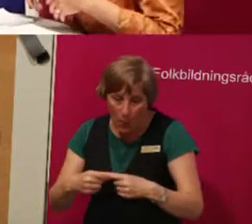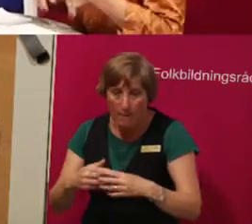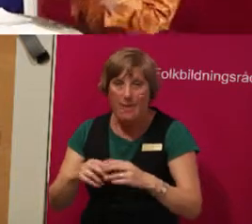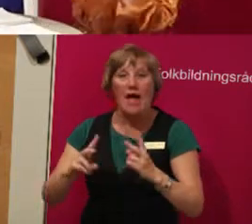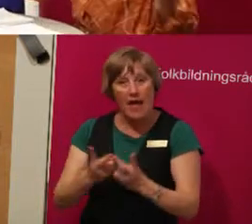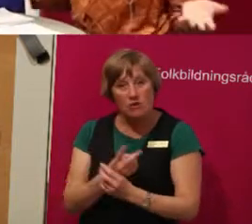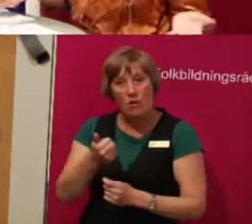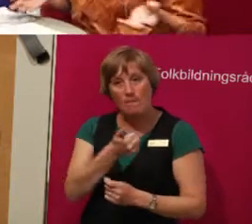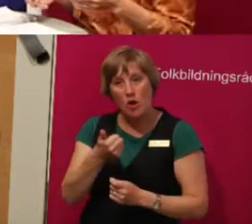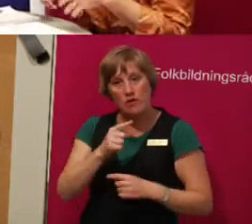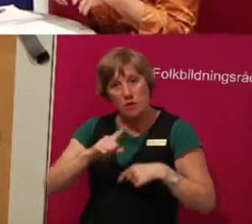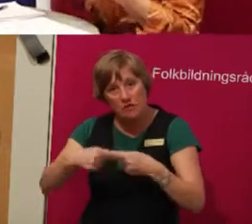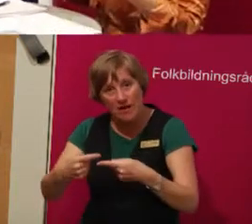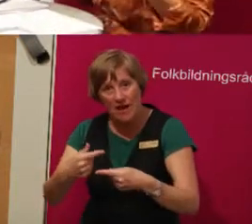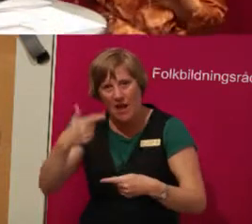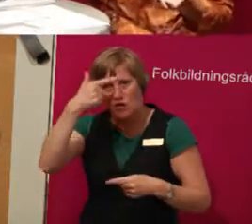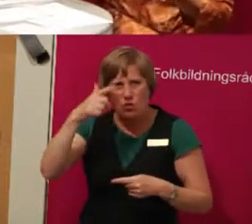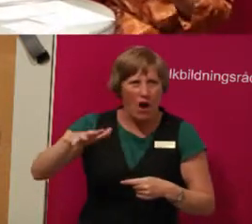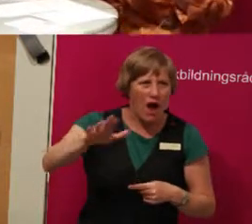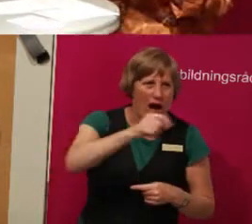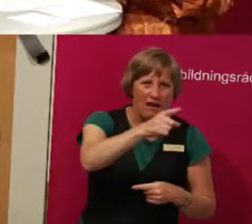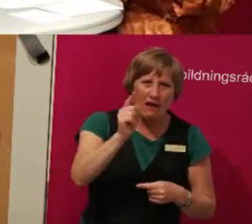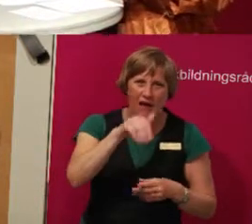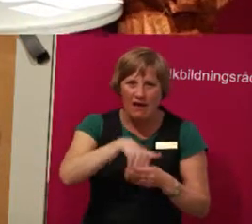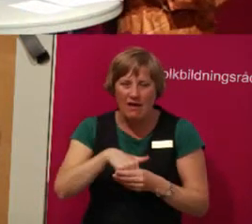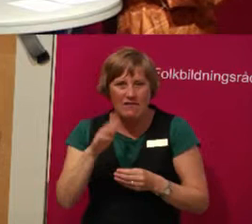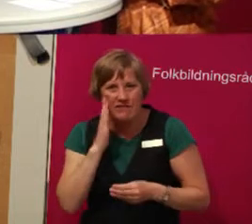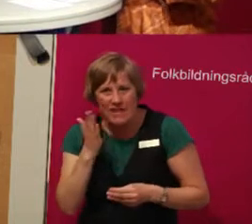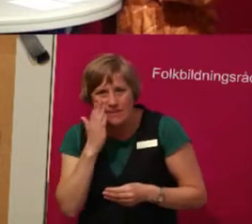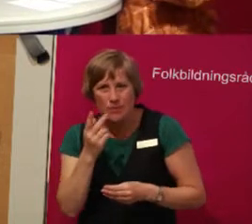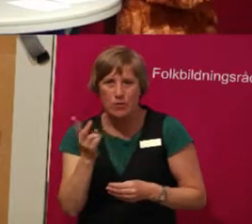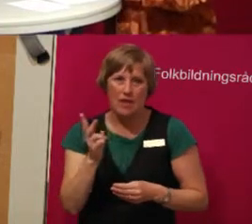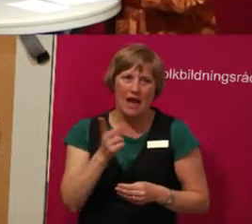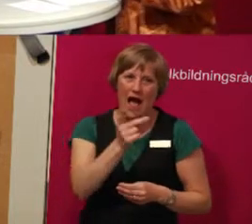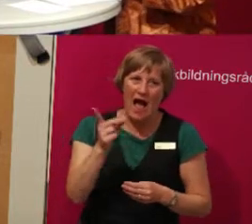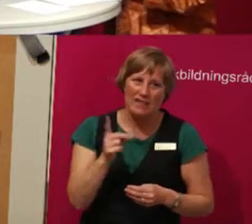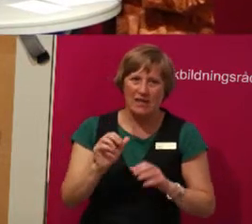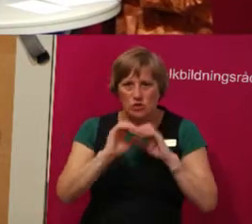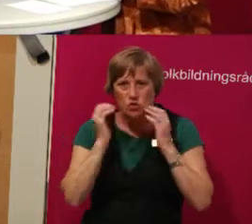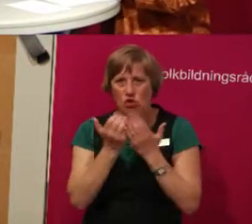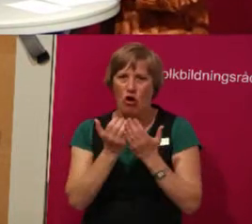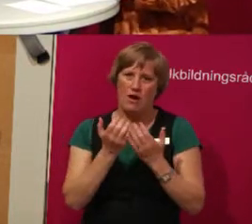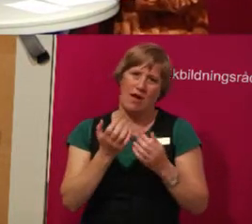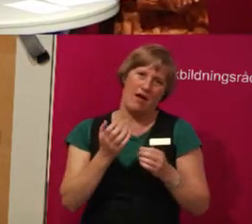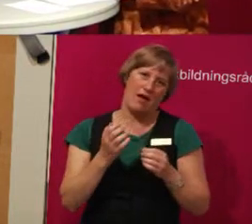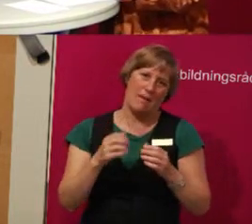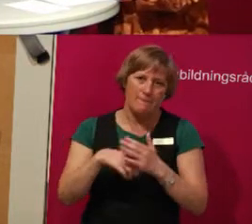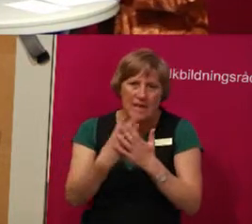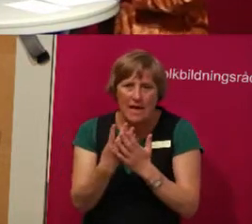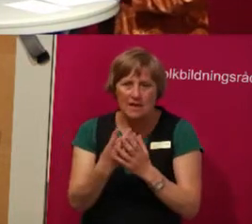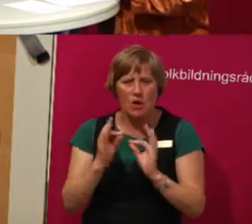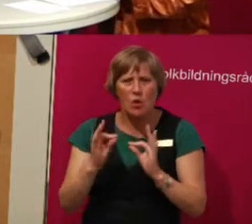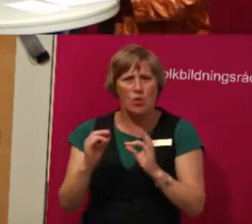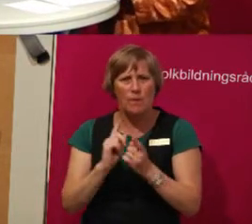Och nu, alla här är väl med i Facebook eller olika sociala sammanhang eller så. Hur får man det att bli levande